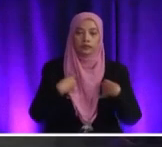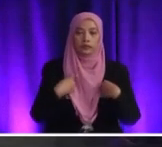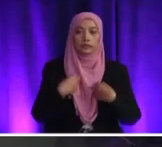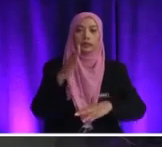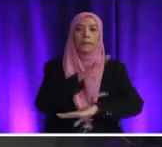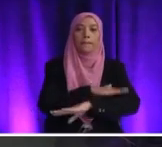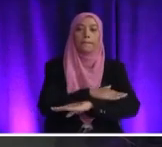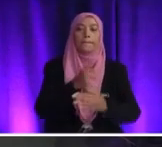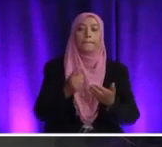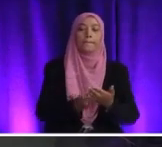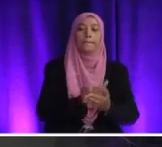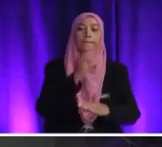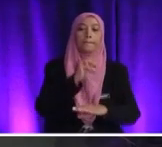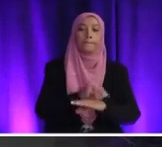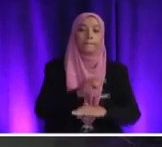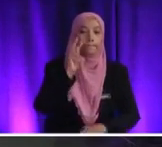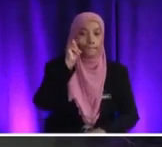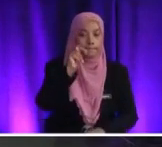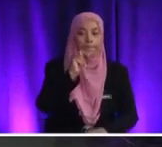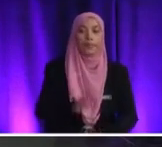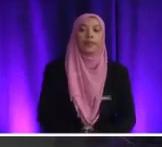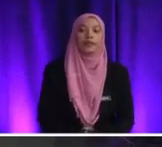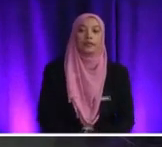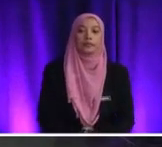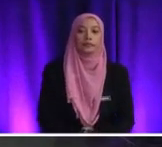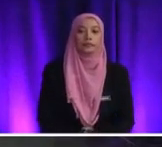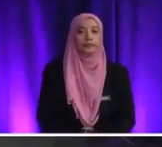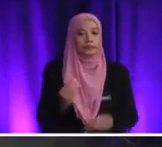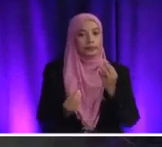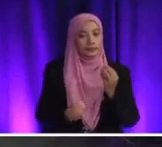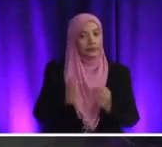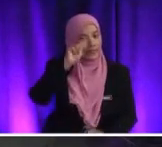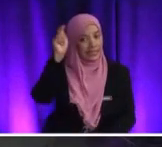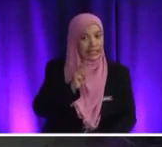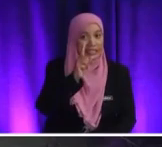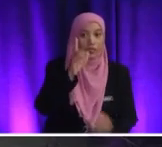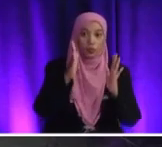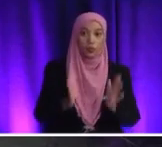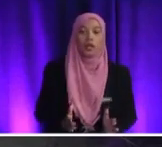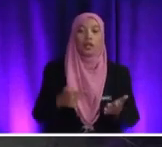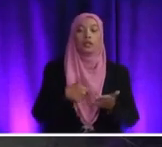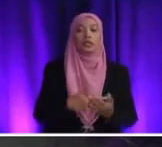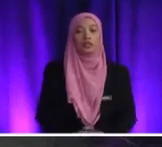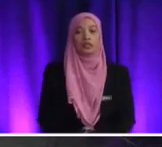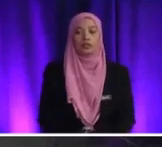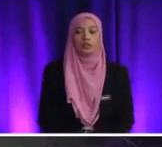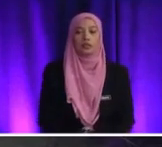aneh oke itu udah titip beli tanya seorang nagih Kholifah biru Indigo